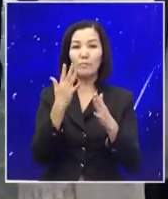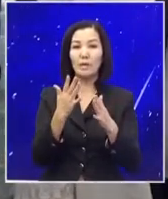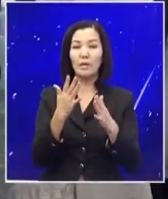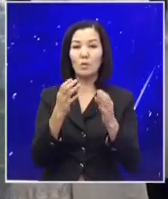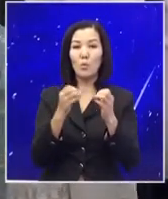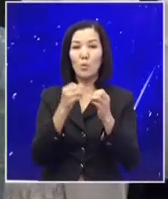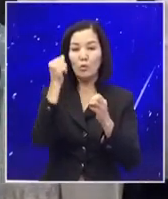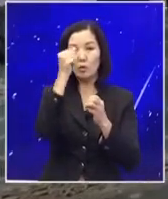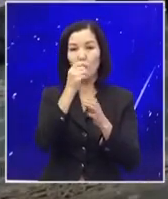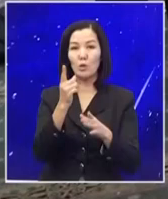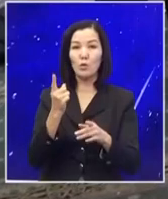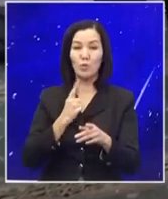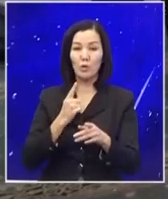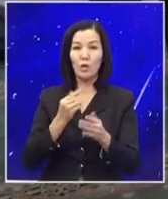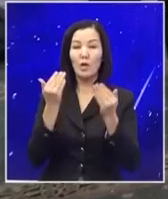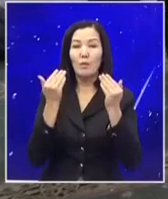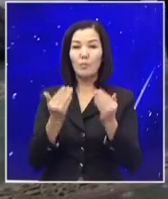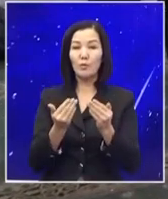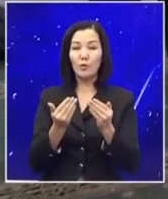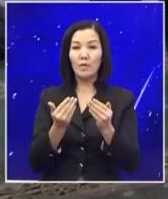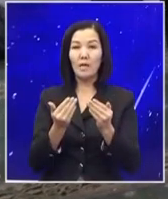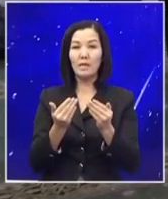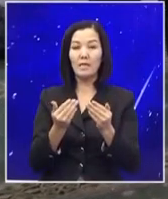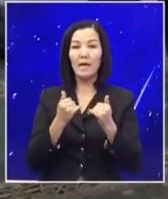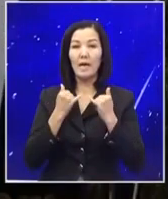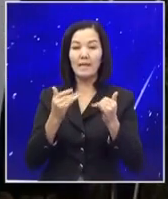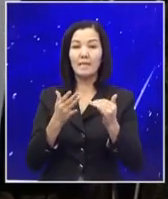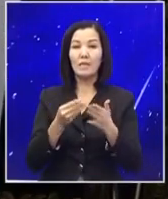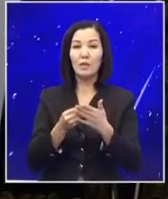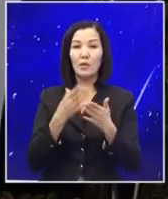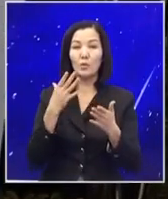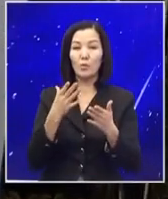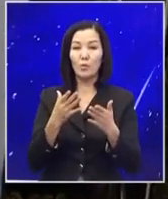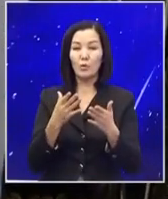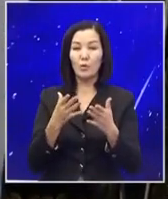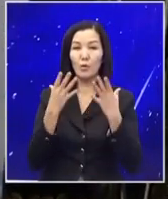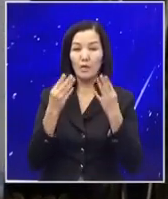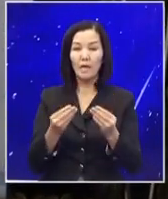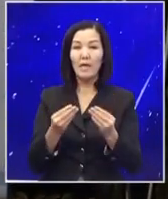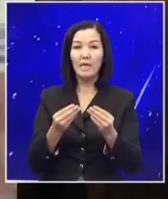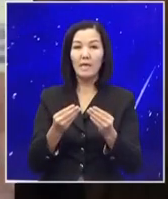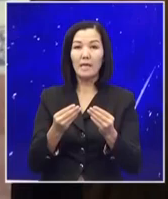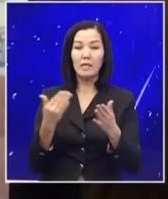жылдап тосты күтті. Міне күндердің сұлтаны жұмада тілектері қабыл болды. Шаңырақ